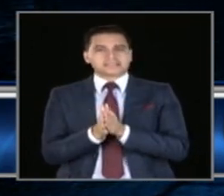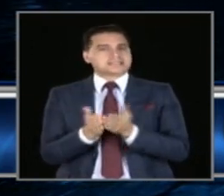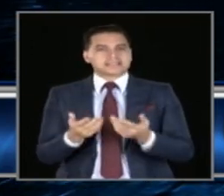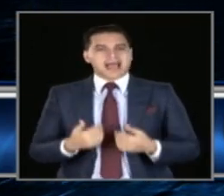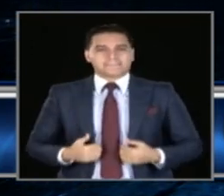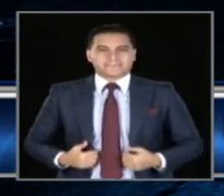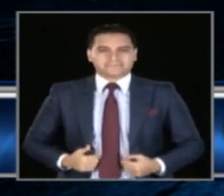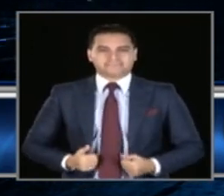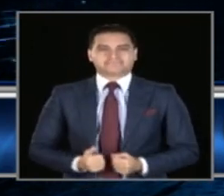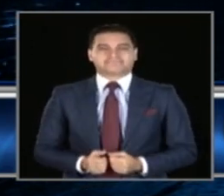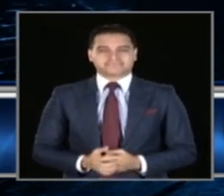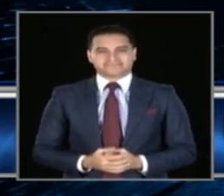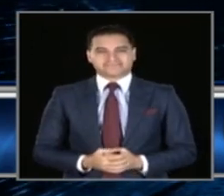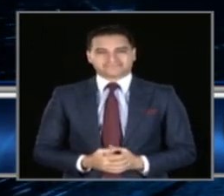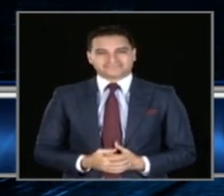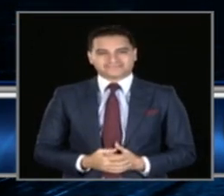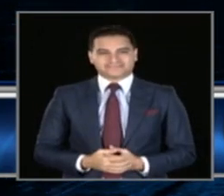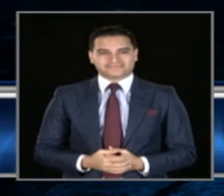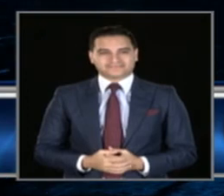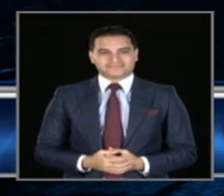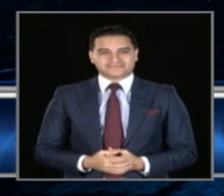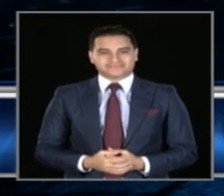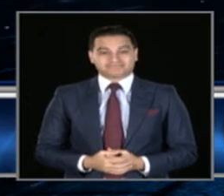في 15 يساوي كام؟